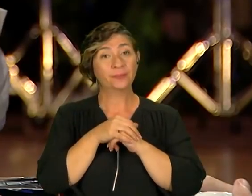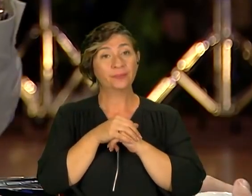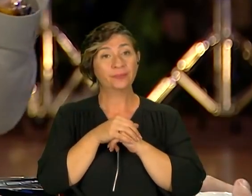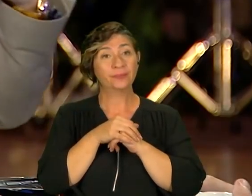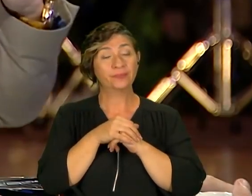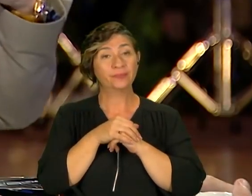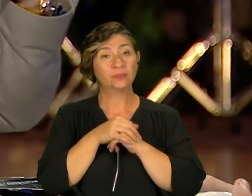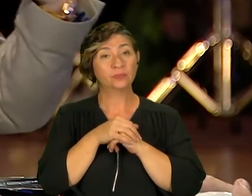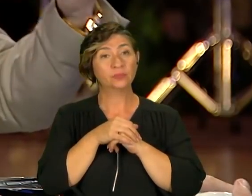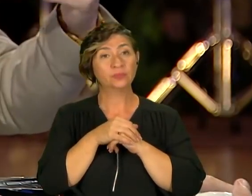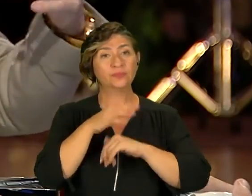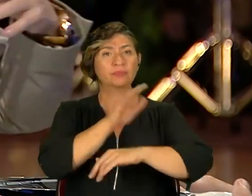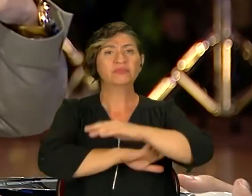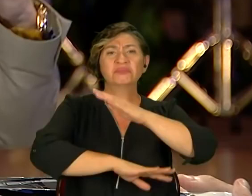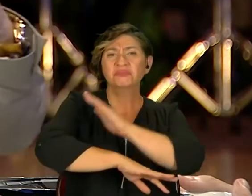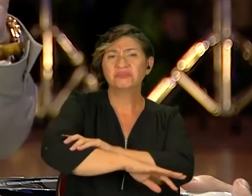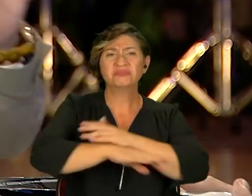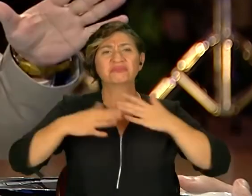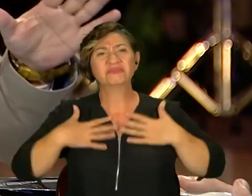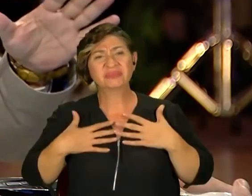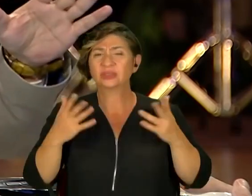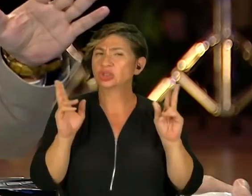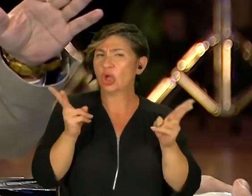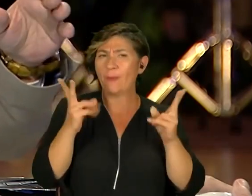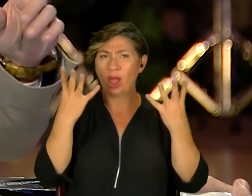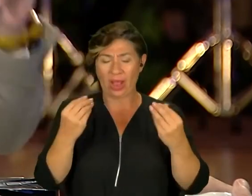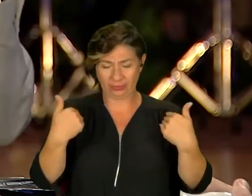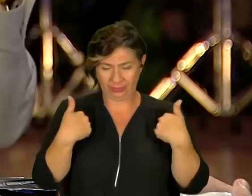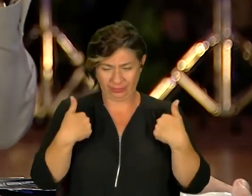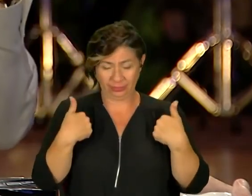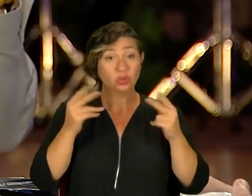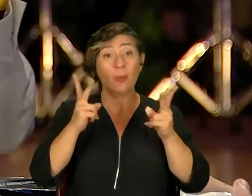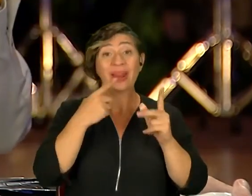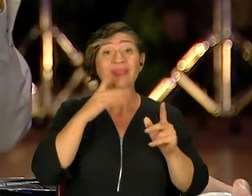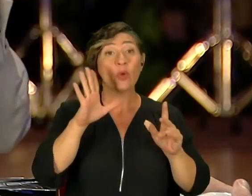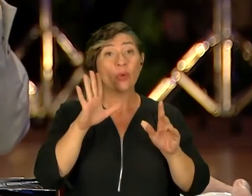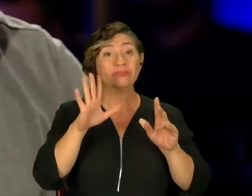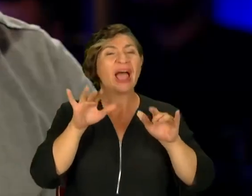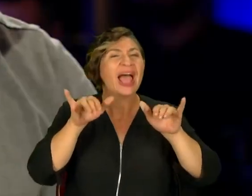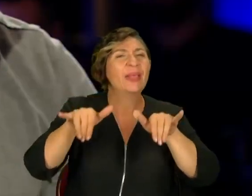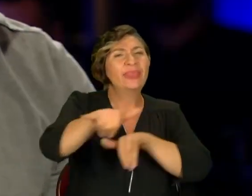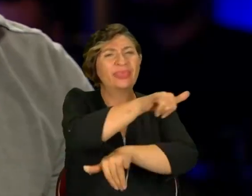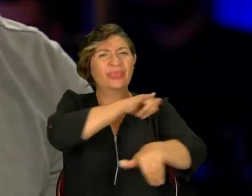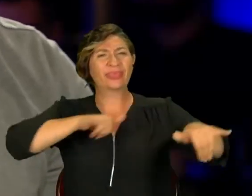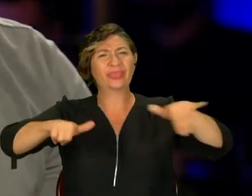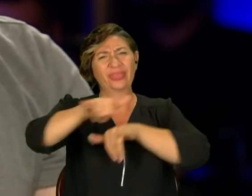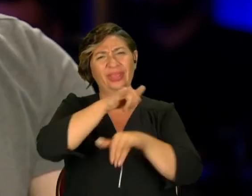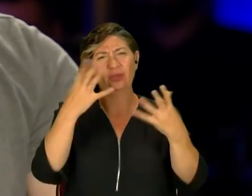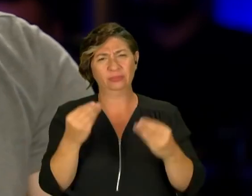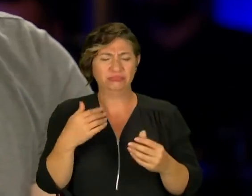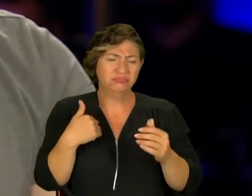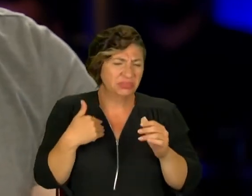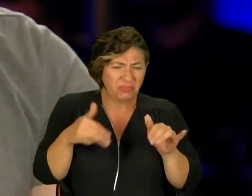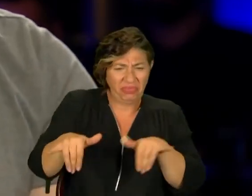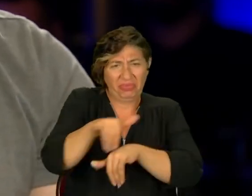biz uzuvları sıradan olan insanlar, normal demiyorum, sıradan insanlar, biz